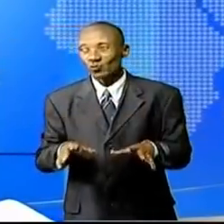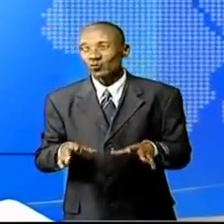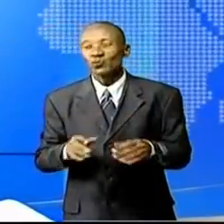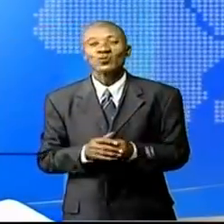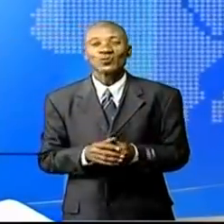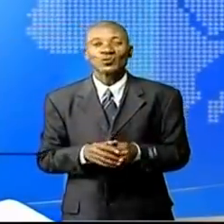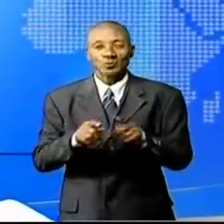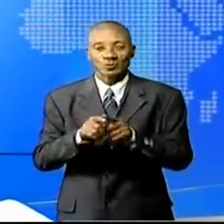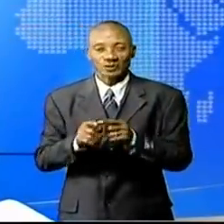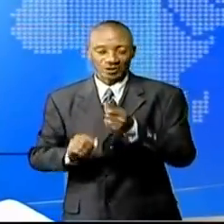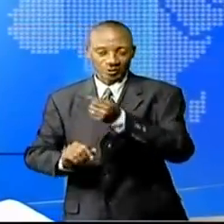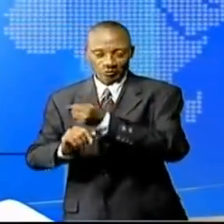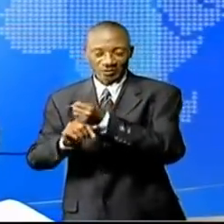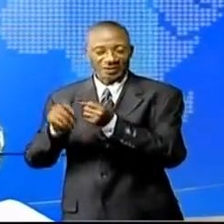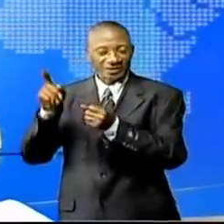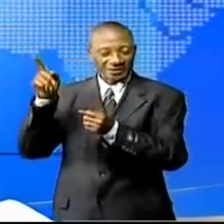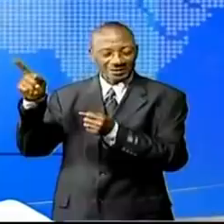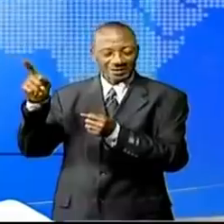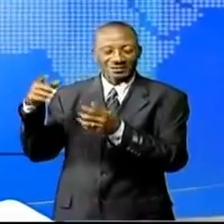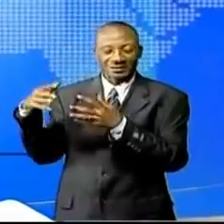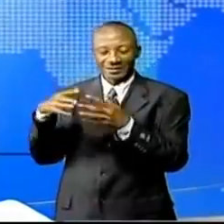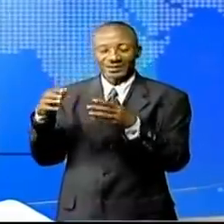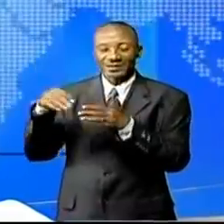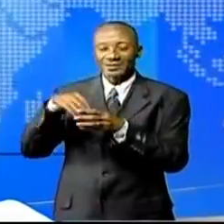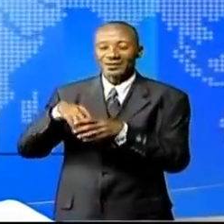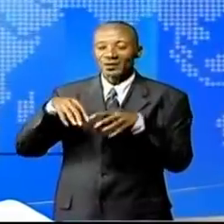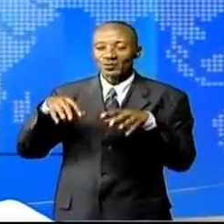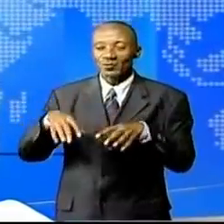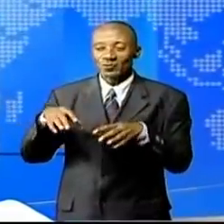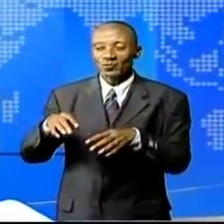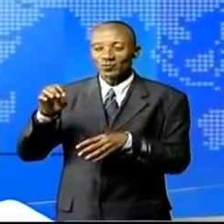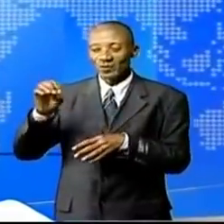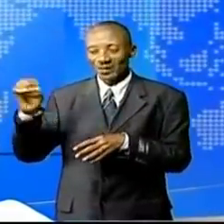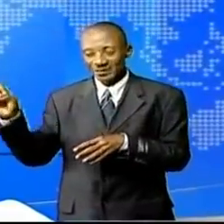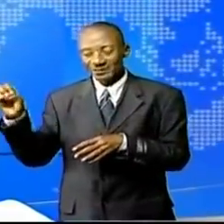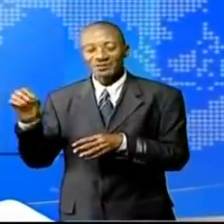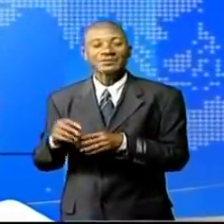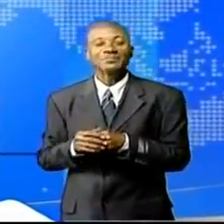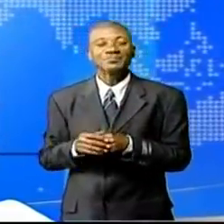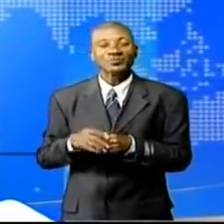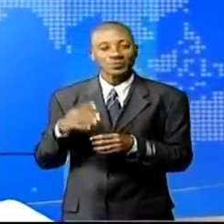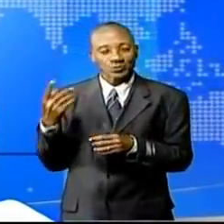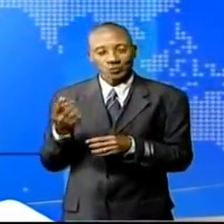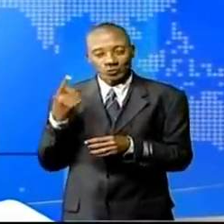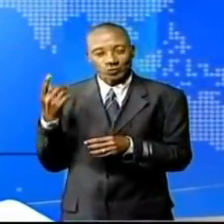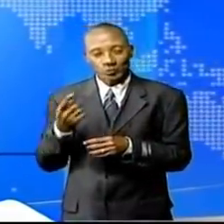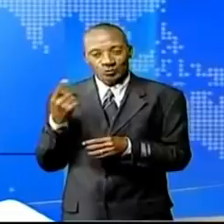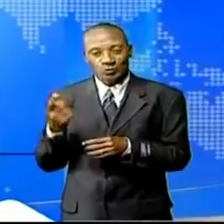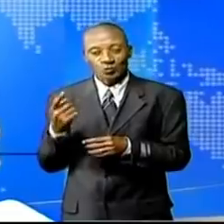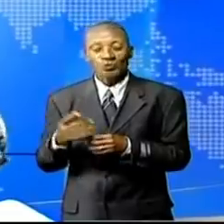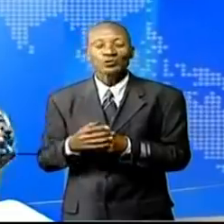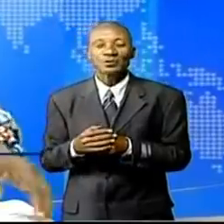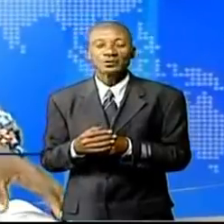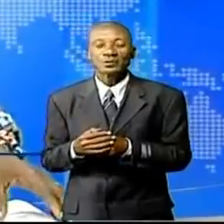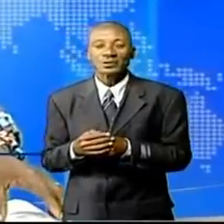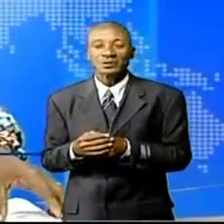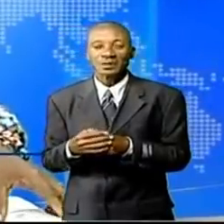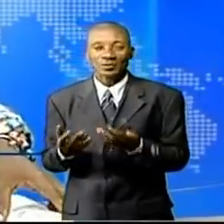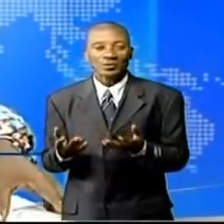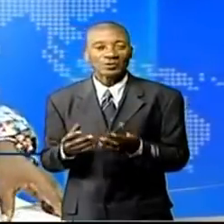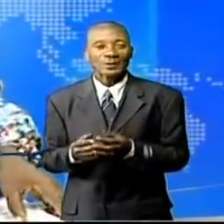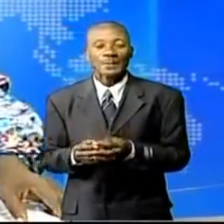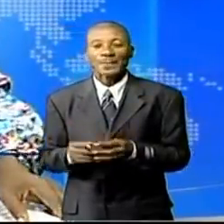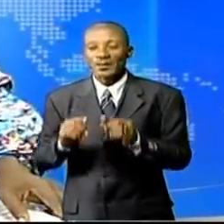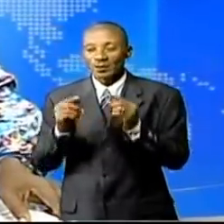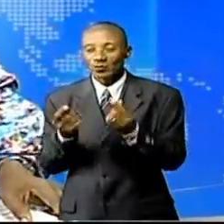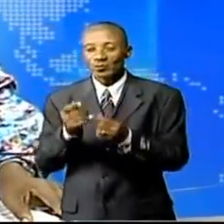de la République démocratique du Congo. Les officiers supérieurs des FARDC et de la PNC ont renouvelé leur serment de ne jamais trahir